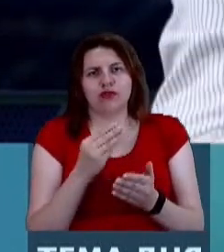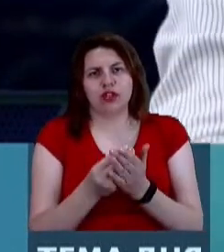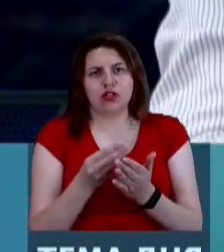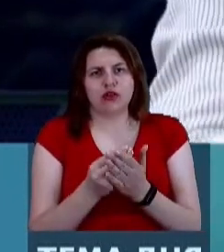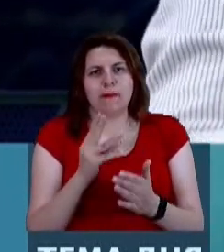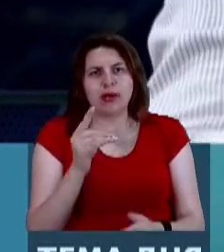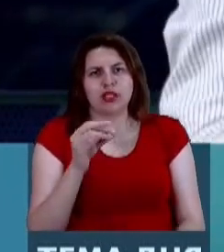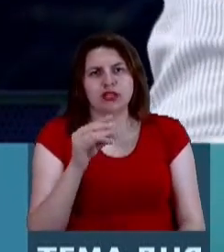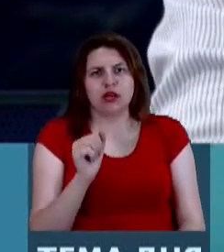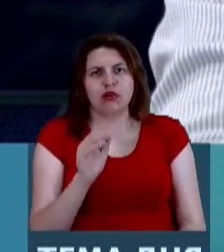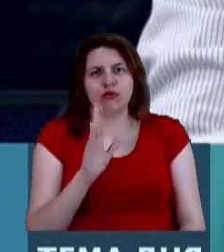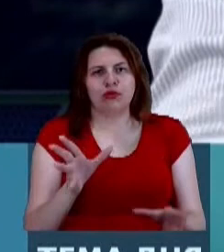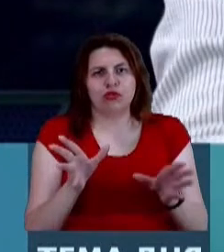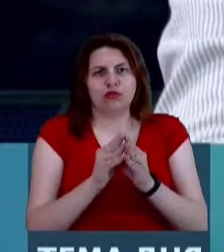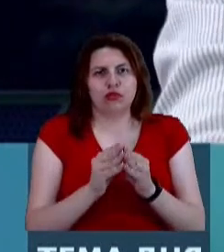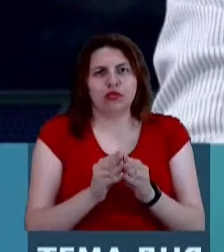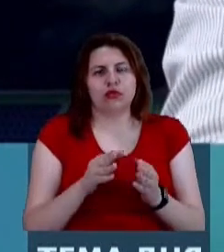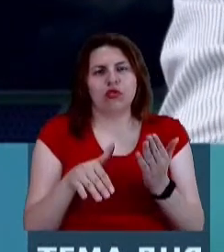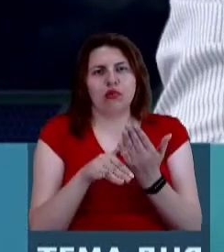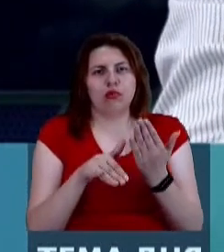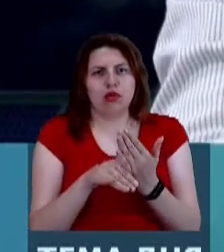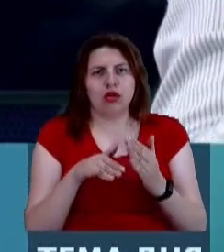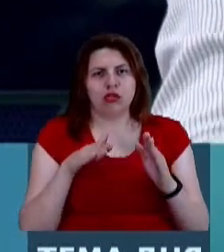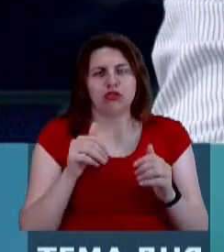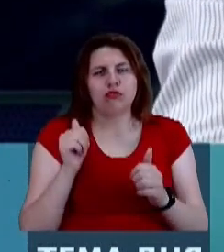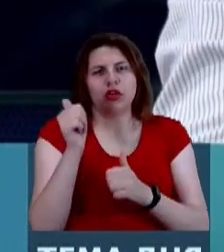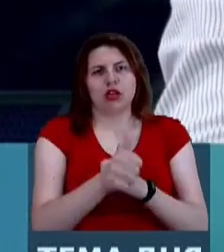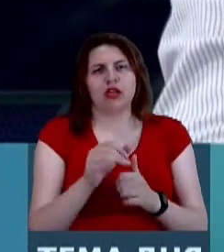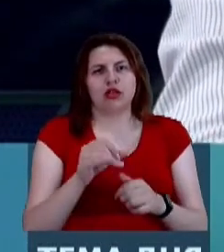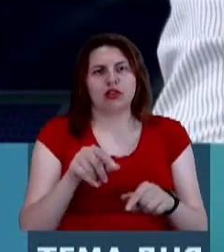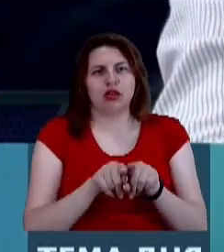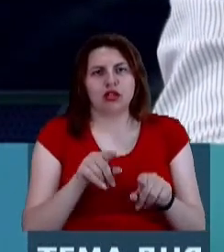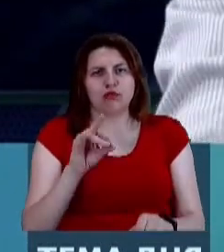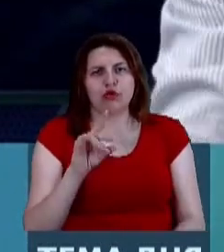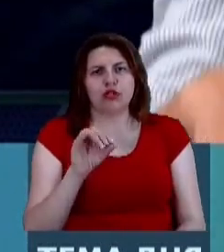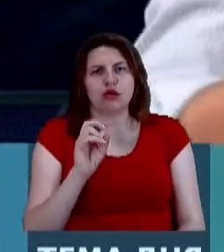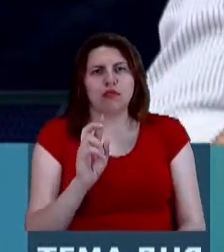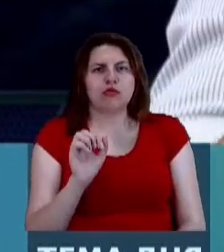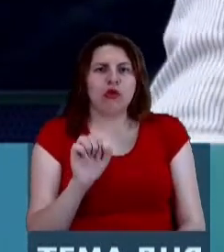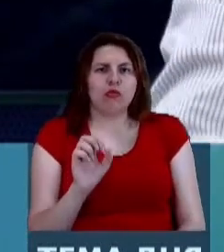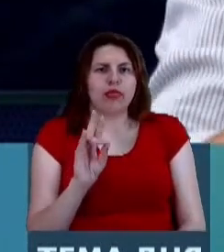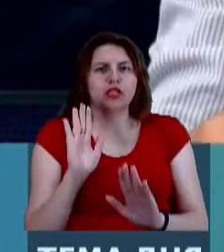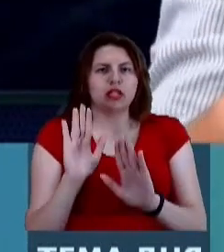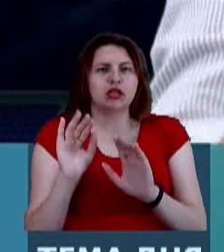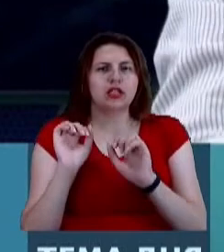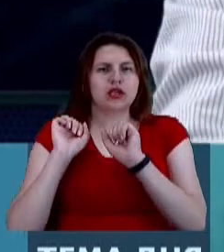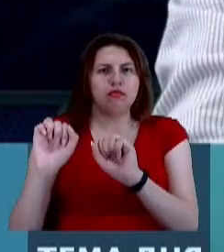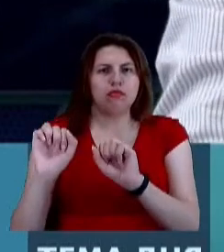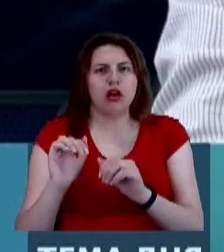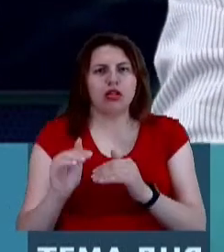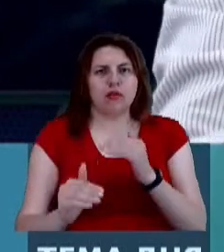тільки допомагати, тільки рухати вперед. І в такий спосіб ми зможемо не тільки захищатися, але і переходити